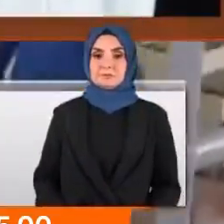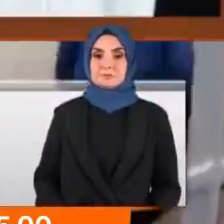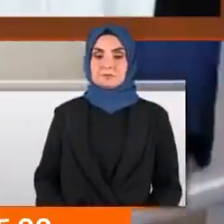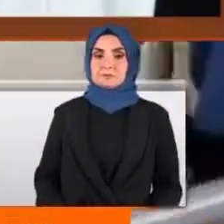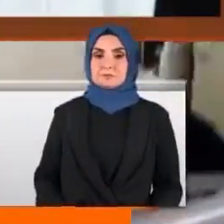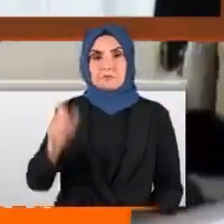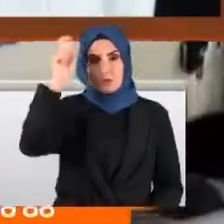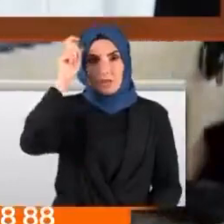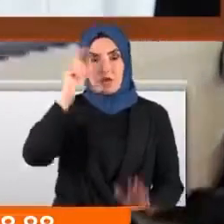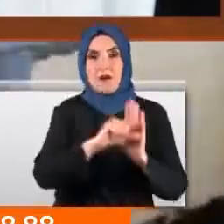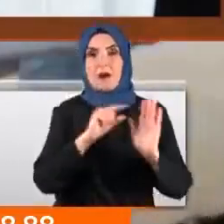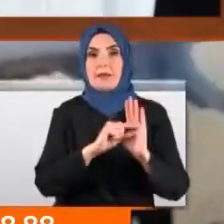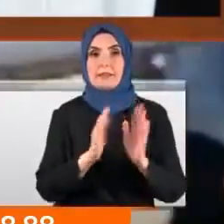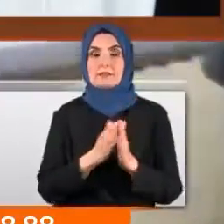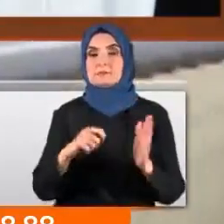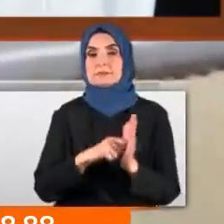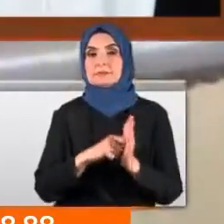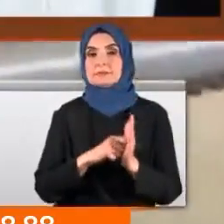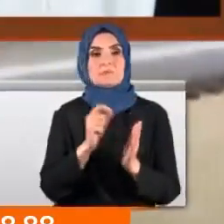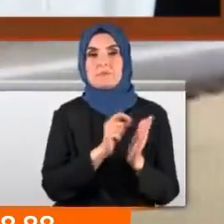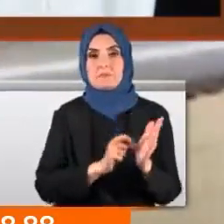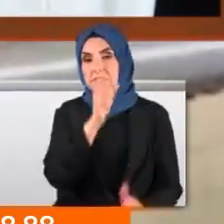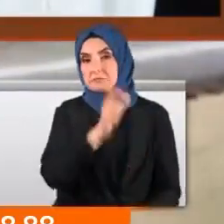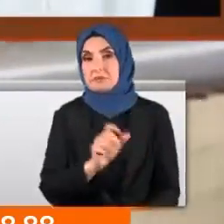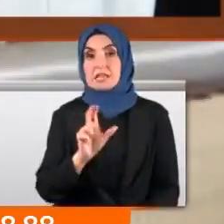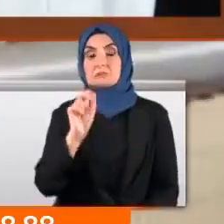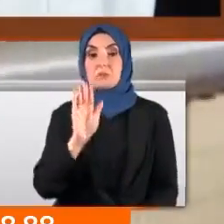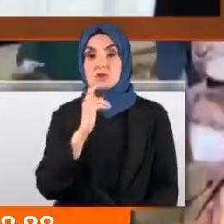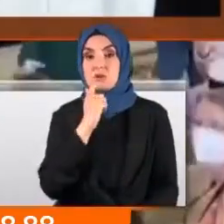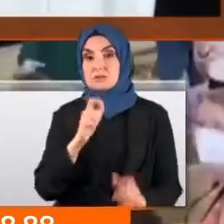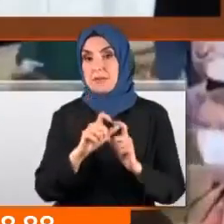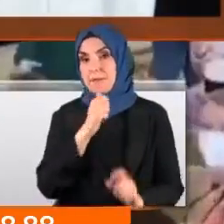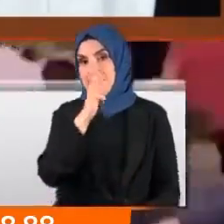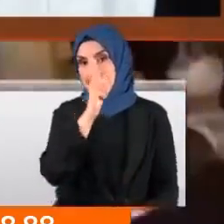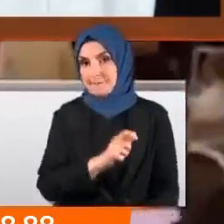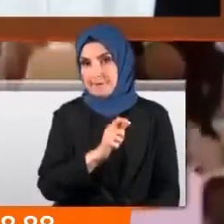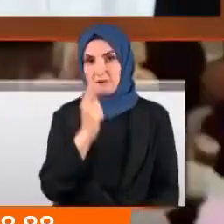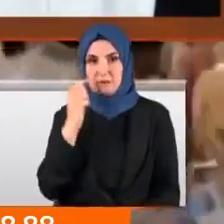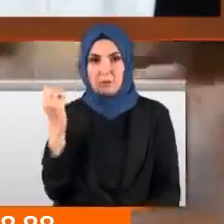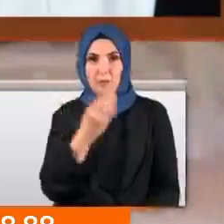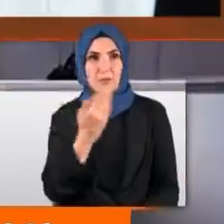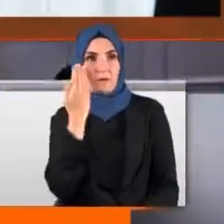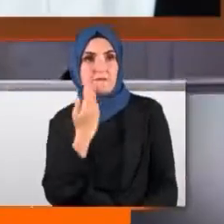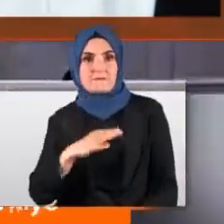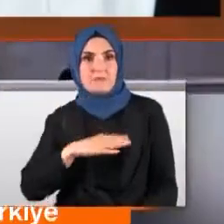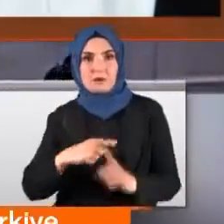Şeytan Ayetleri kitabının yazarı 75 yaşındaki Salman Rushdie onlarca kişinin gözü önünde bıçaklı saldırıya